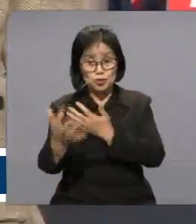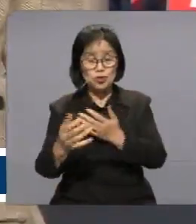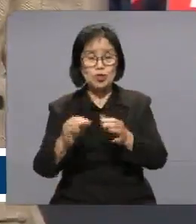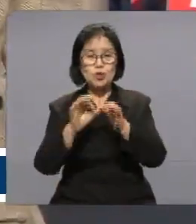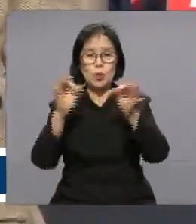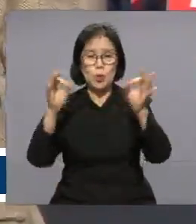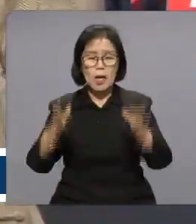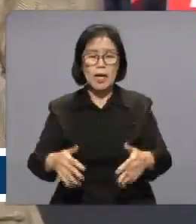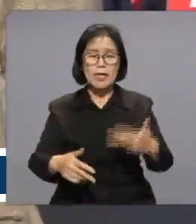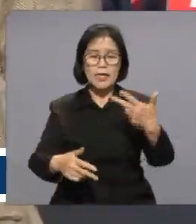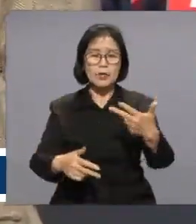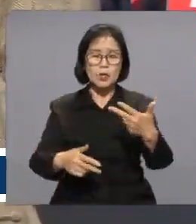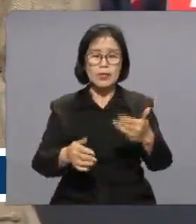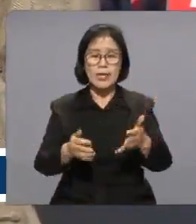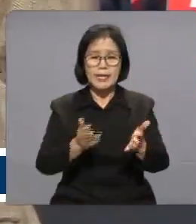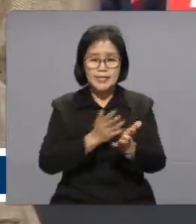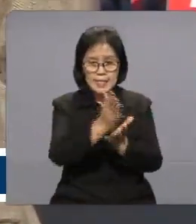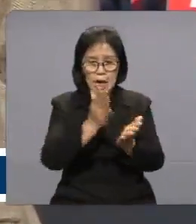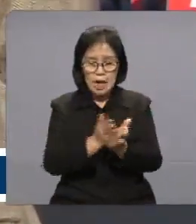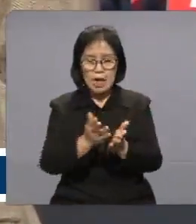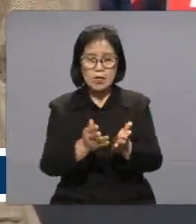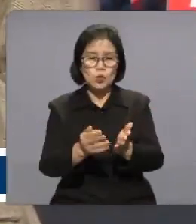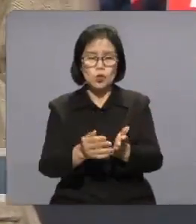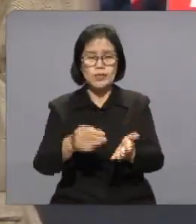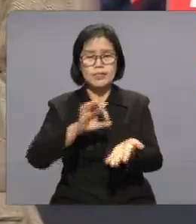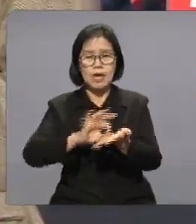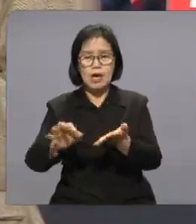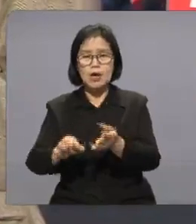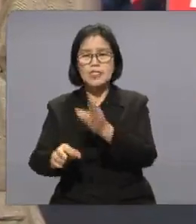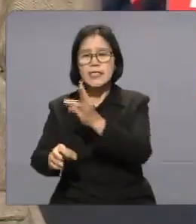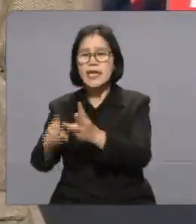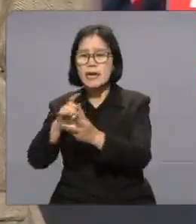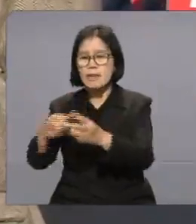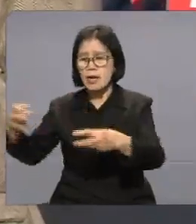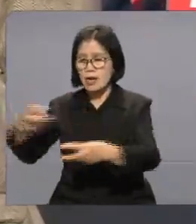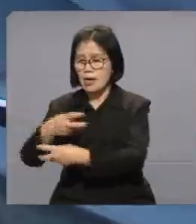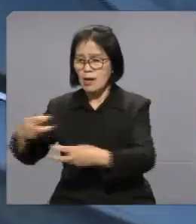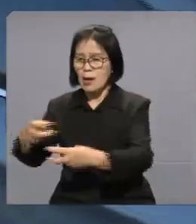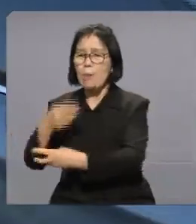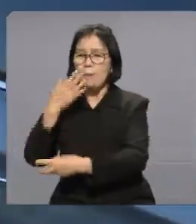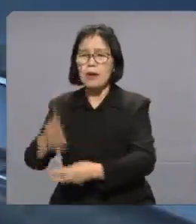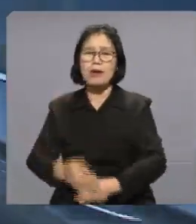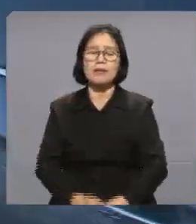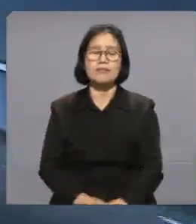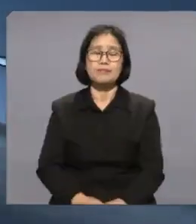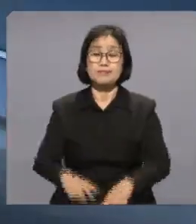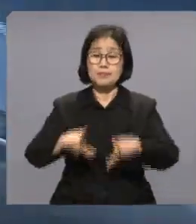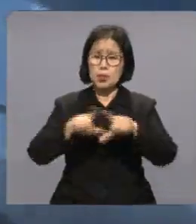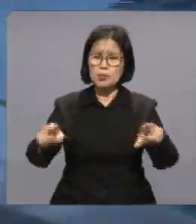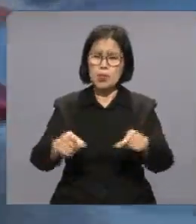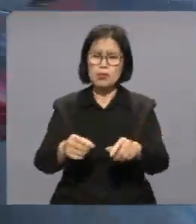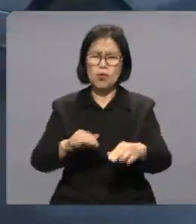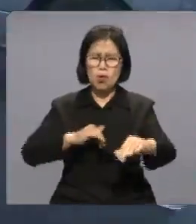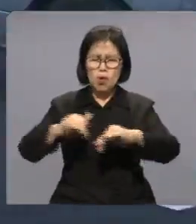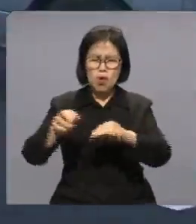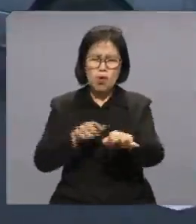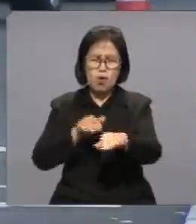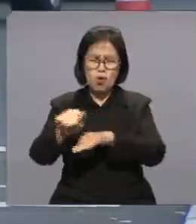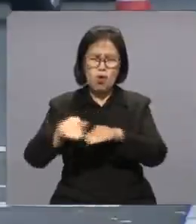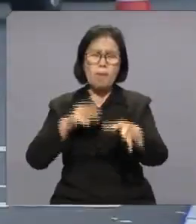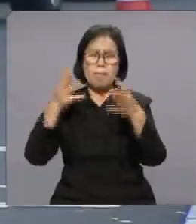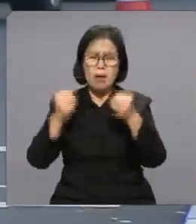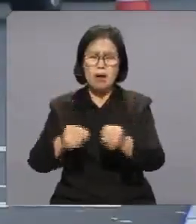동안엔 7개 차로가 무대로 쓰여 3개 차로만 통행이 가능했습니다. 평소에도 워낙 오가는 차량이